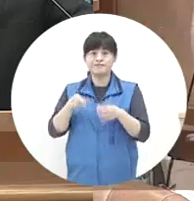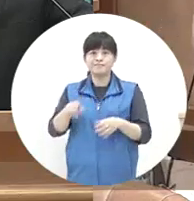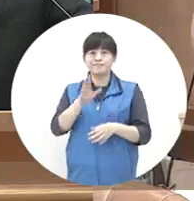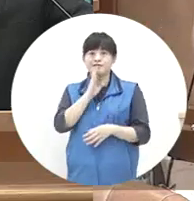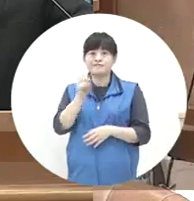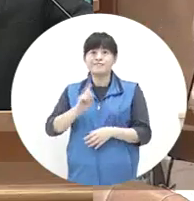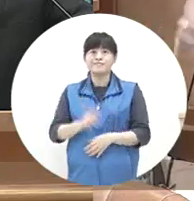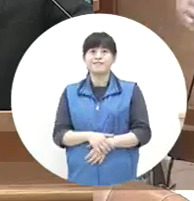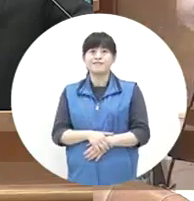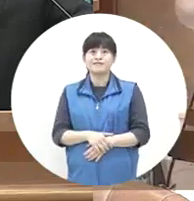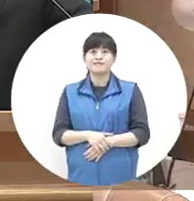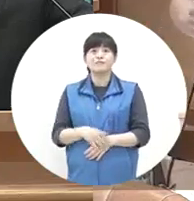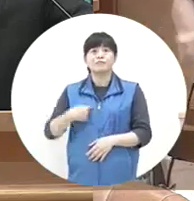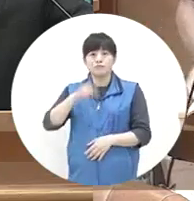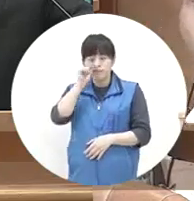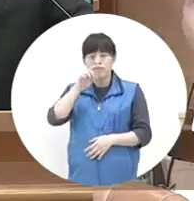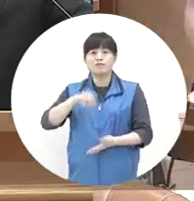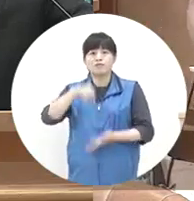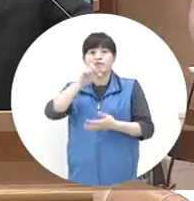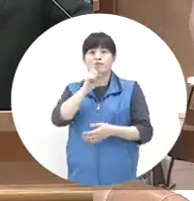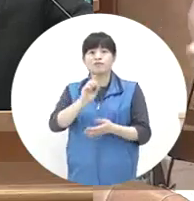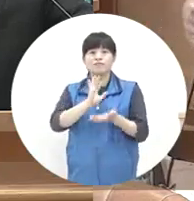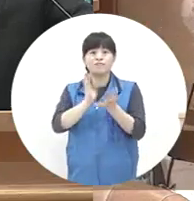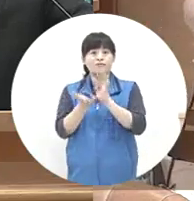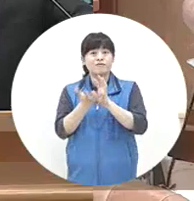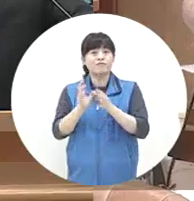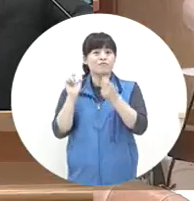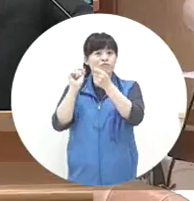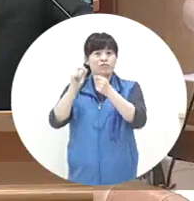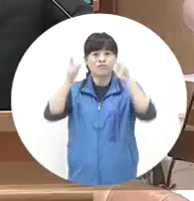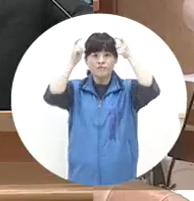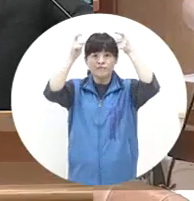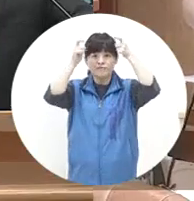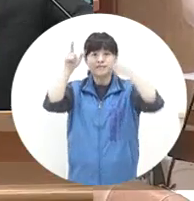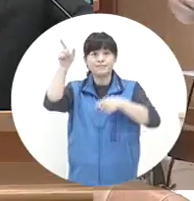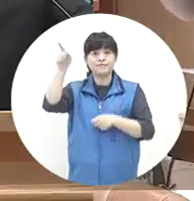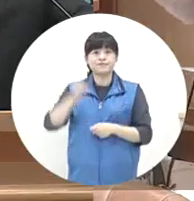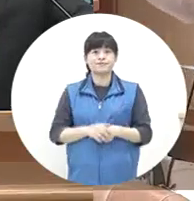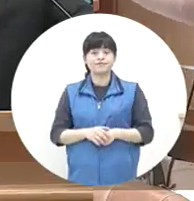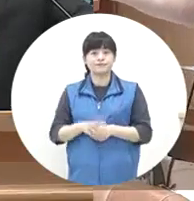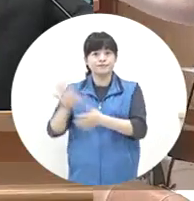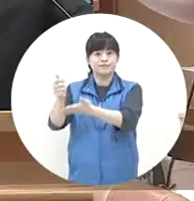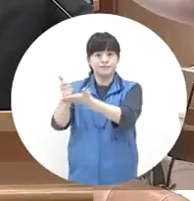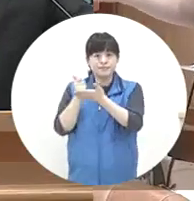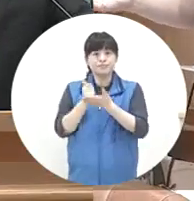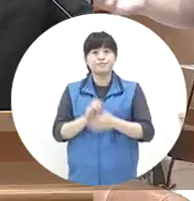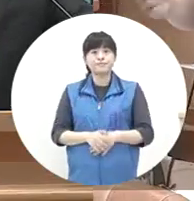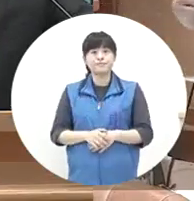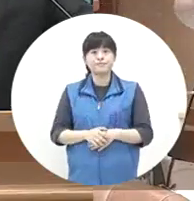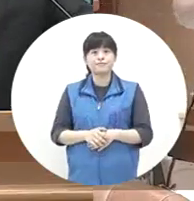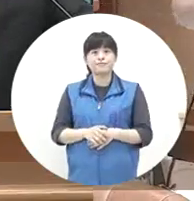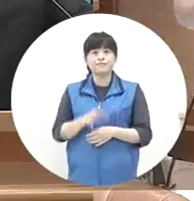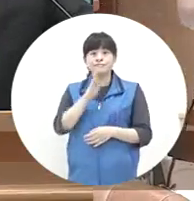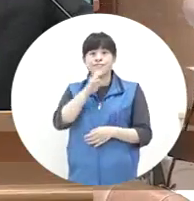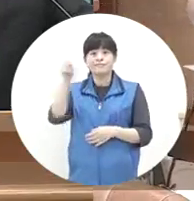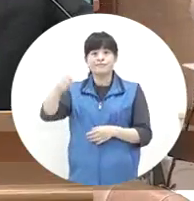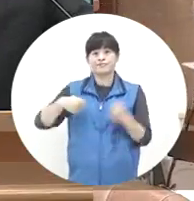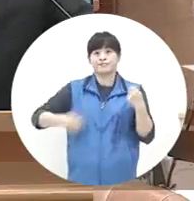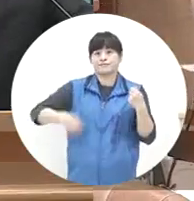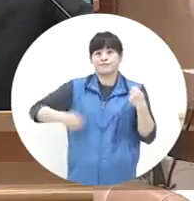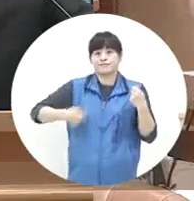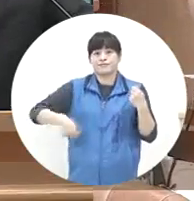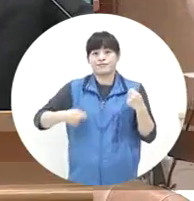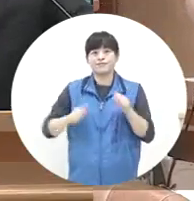的、喔。我们特别要提说，你看最近高雄哦，有邀请这个 Blackpink 到那边办演唱会